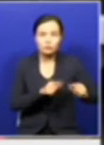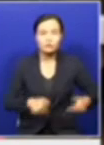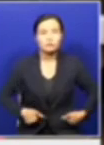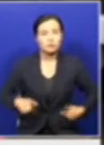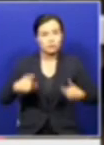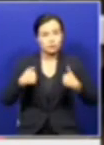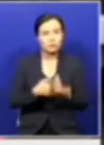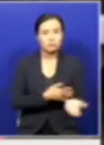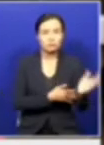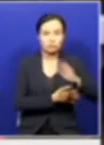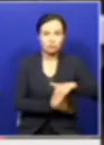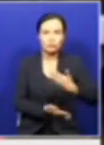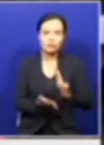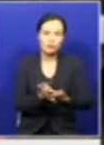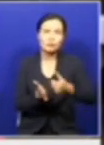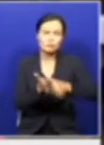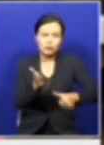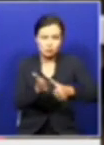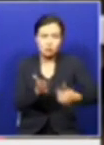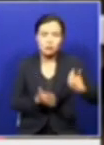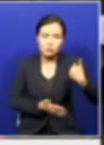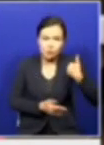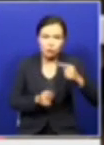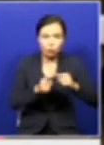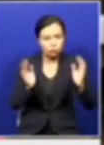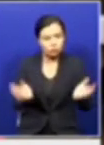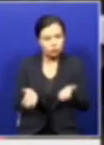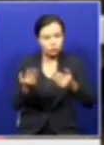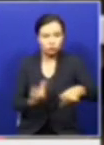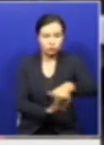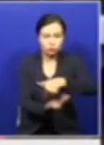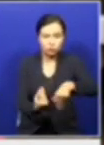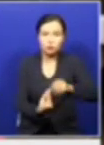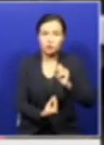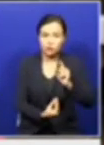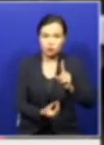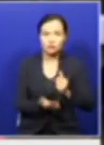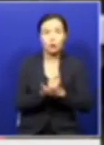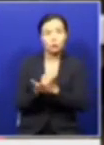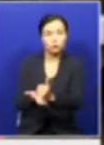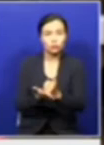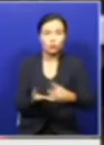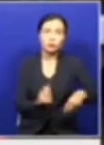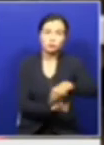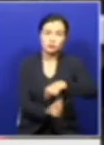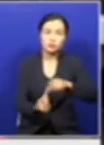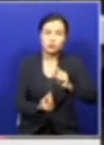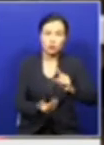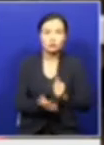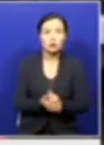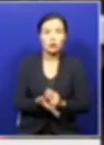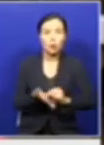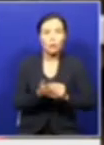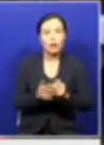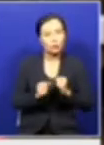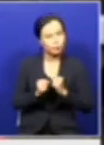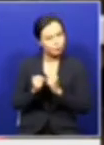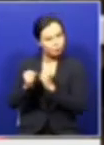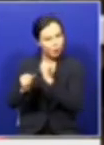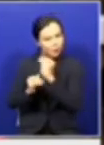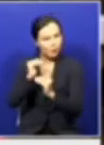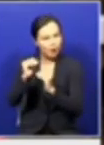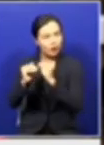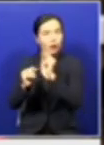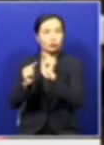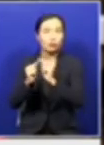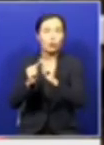ก็ต้องเสียภาษีทางอ้อมก็เป็นการกระตุ้นเศรษฐกิจเป็นการช่วยเหลือเศรษฐกิจให้เกิดการขับเคลื่อนในภาค